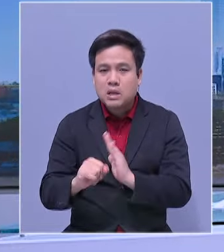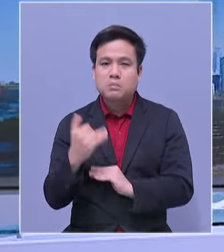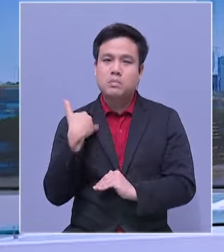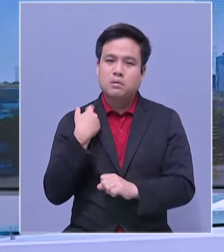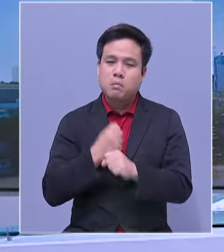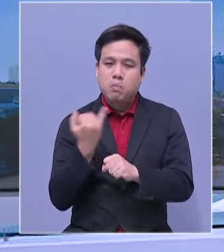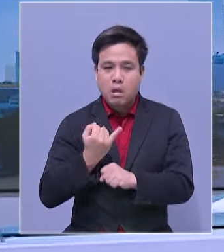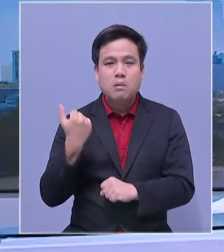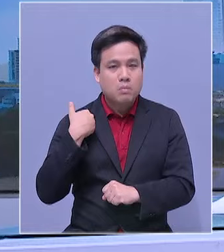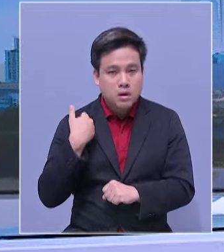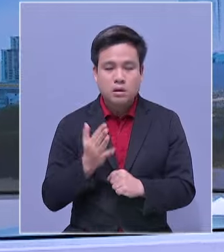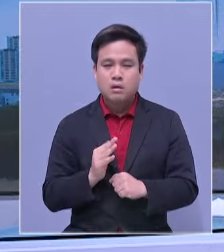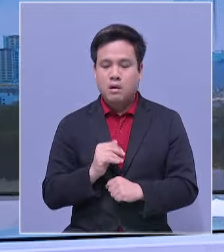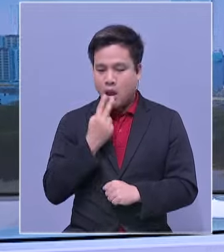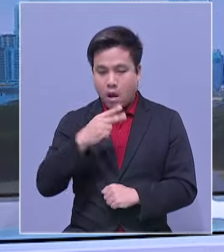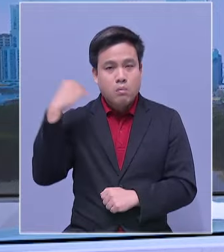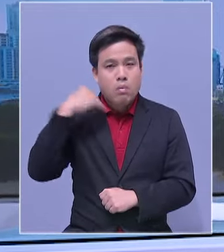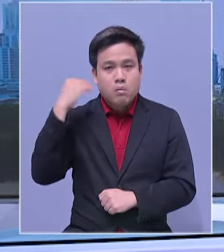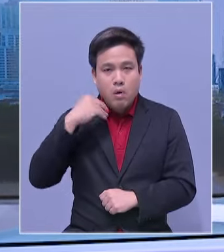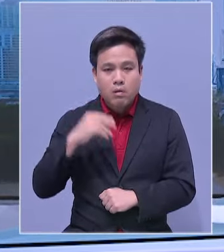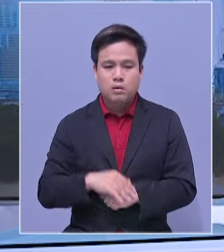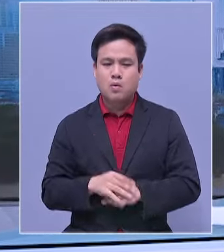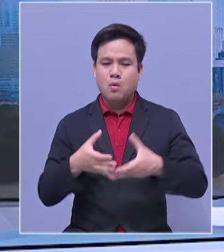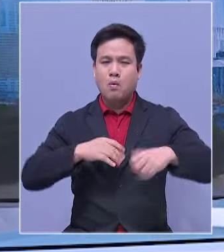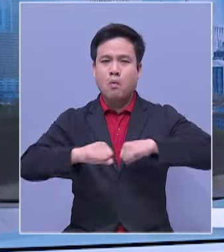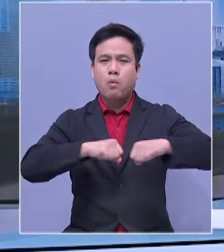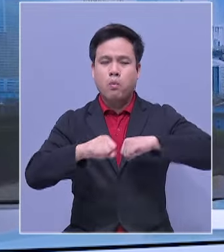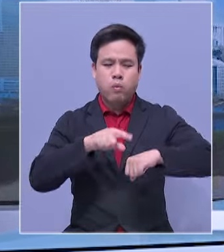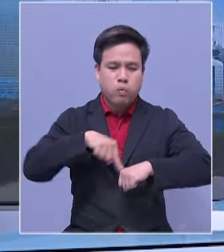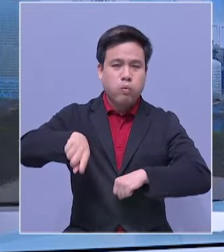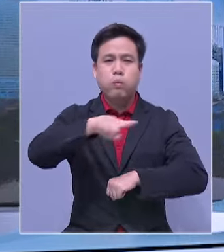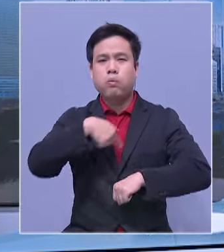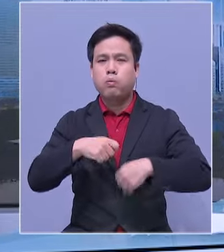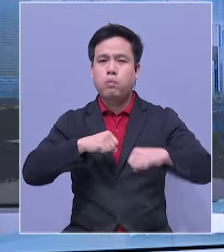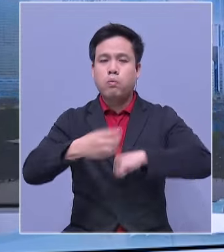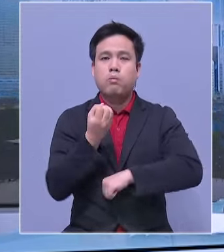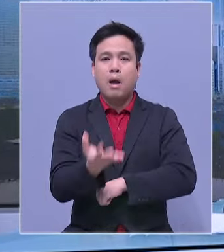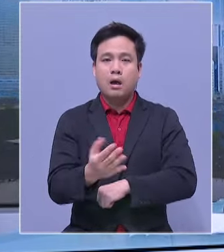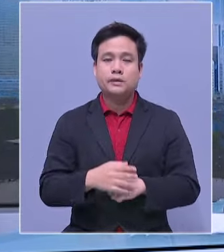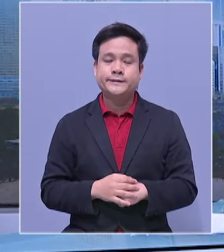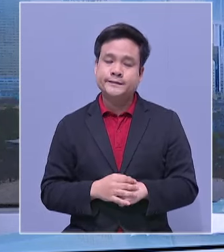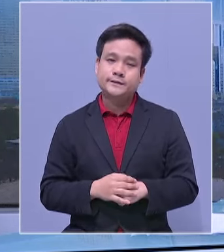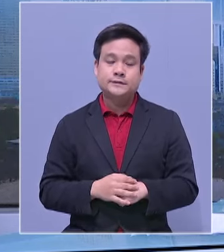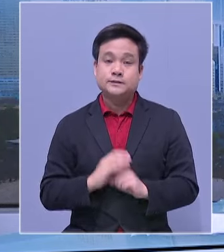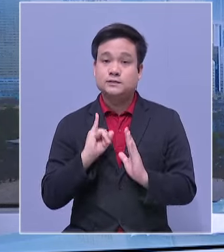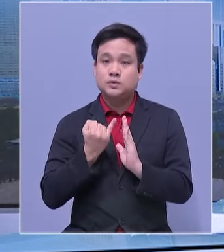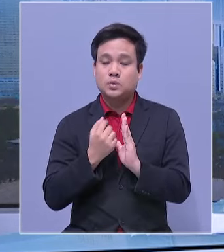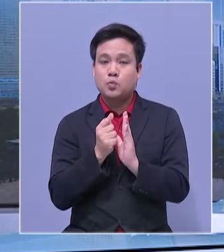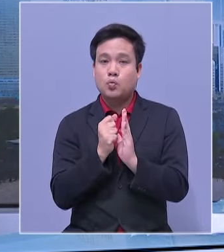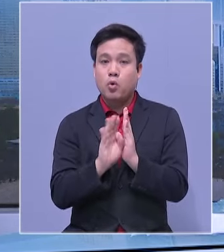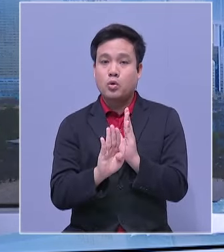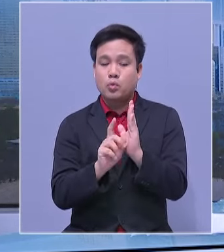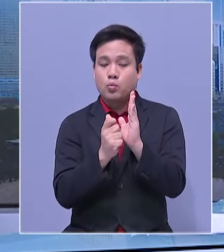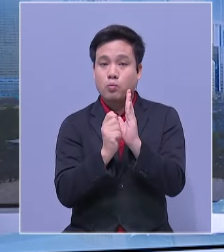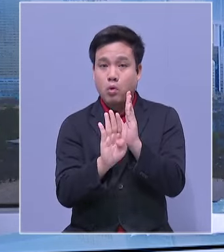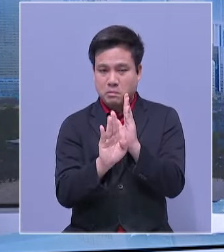เรื่องของการทำลายร่างกายแล้วผู้ก่อเหตุเองก็ยังเป็นเยาวชนกันอยู่เลยอ่ะค่ะอใช่ค่ะอันนี้ที่อุบลราชธานีคือมีเหตุการณ์ก็